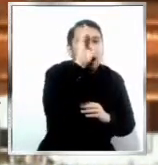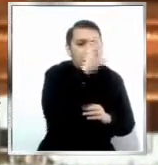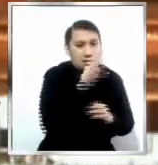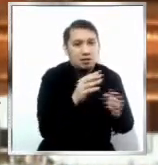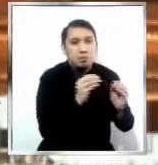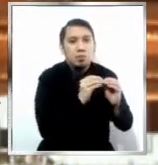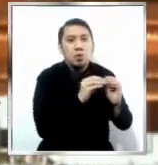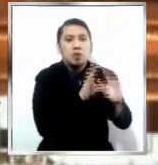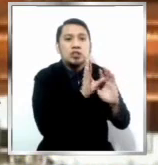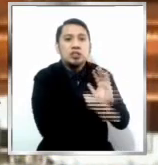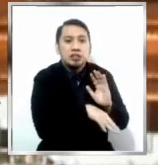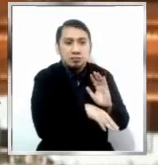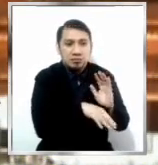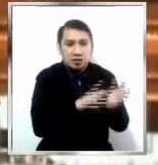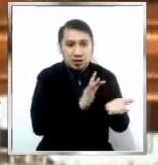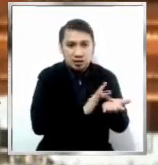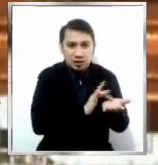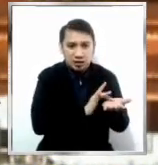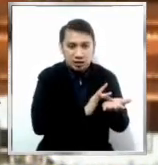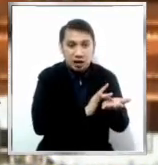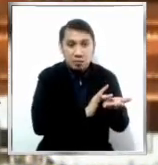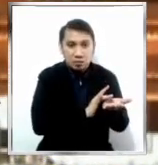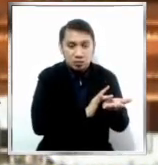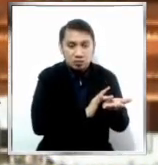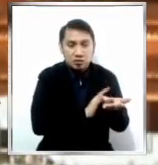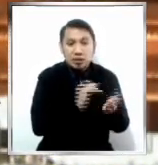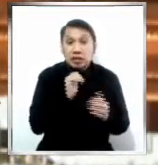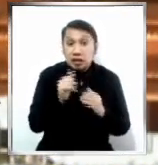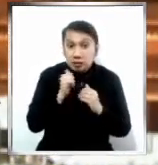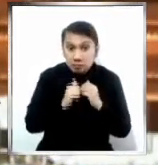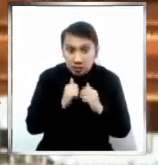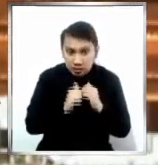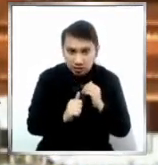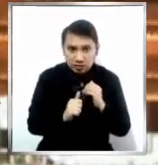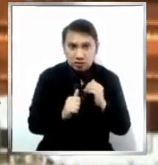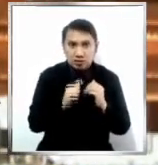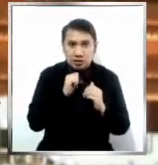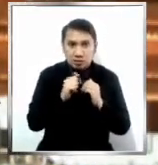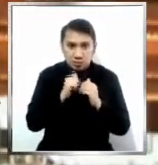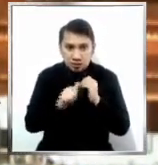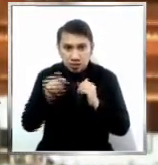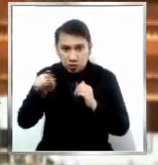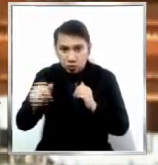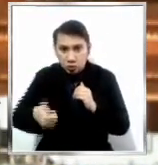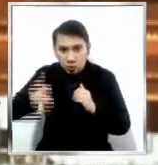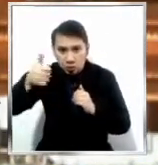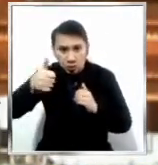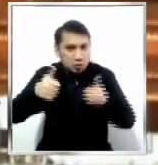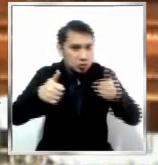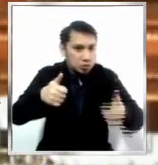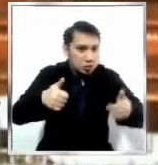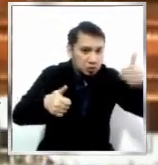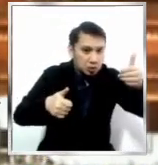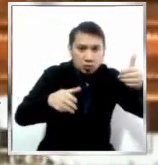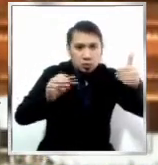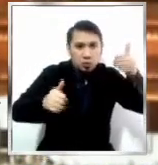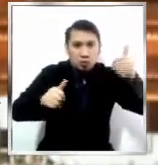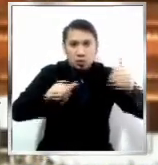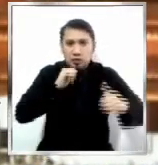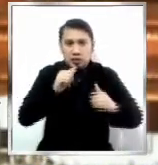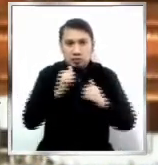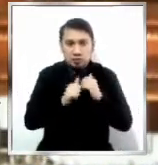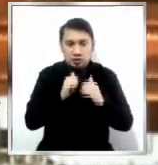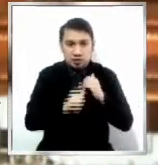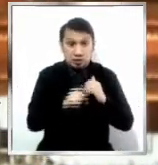ones. It does not mean na mas mahusay yung sa Amerika o yung